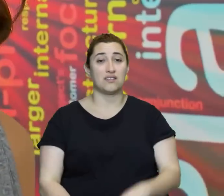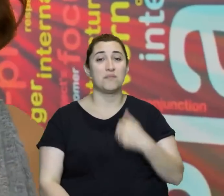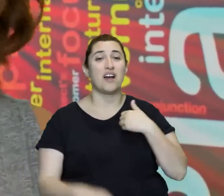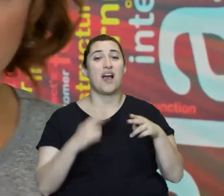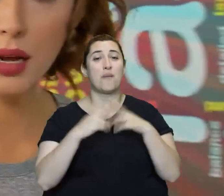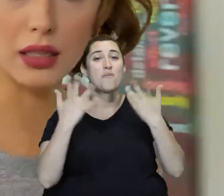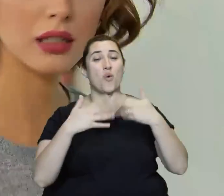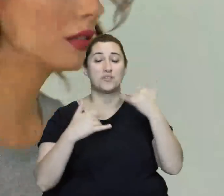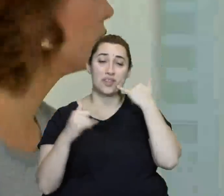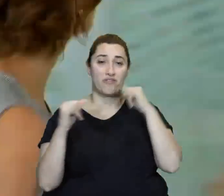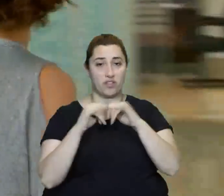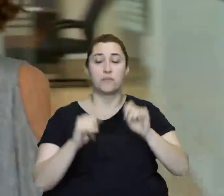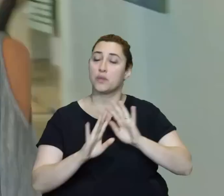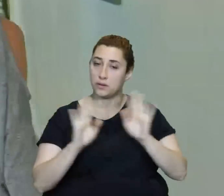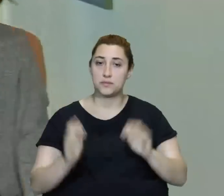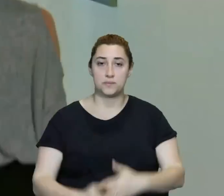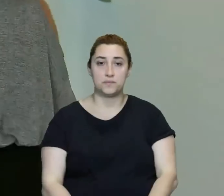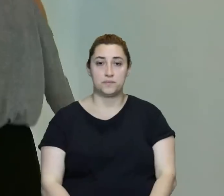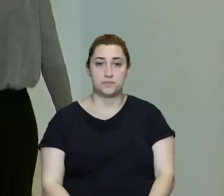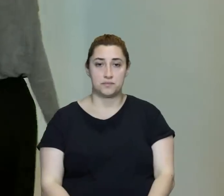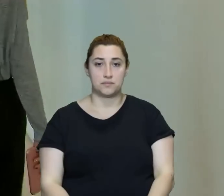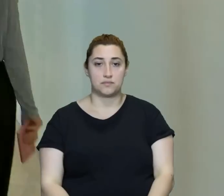bana hemen muhasebeyi bağla.